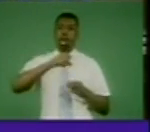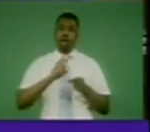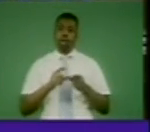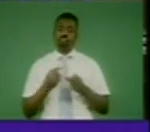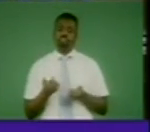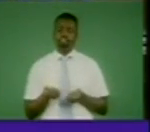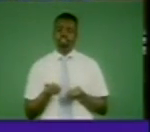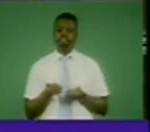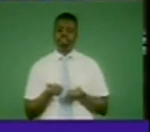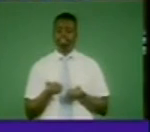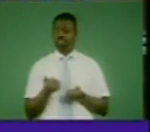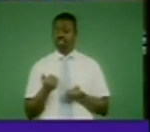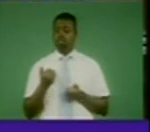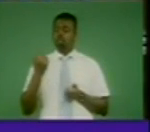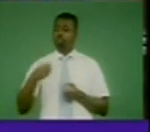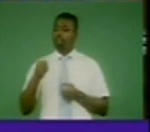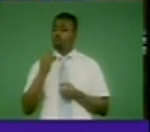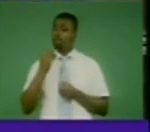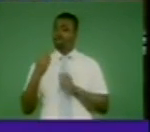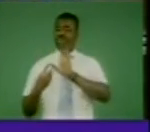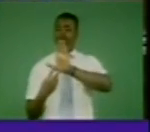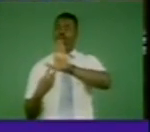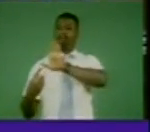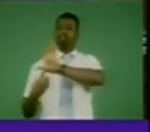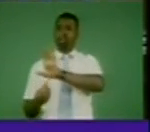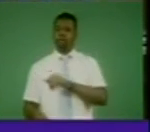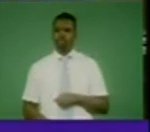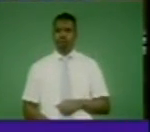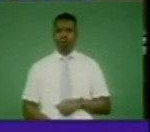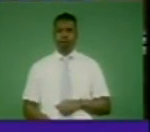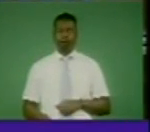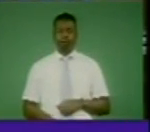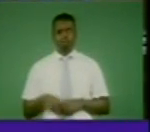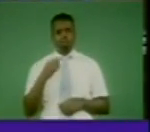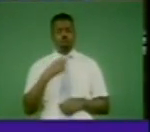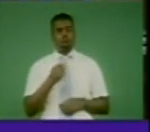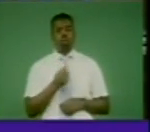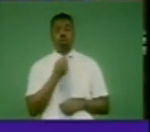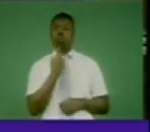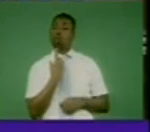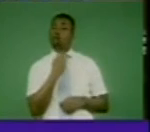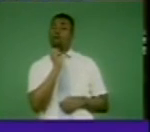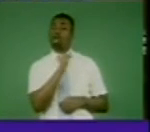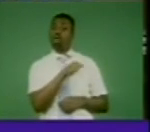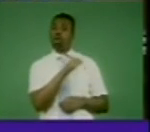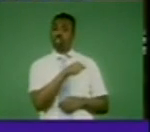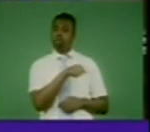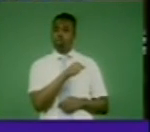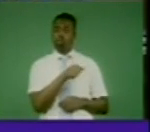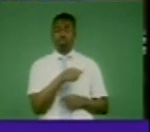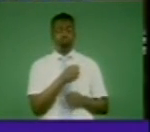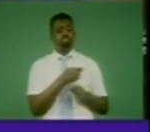kura walikuwa 76. Kura za ndio zilikuwa kati ya kura 331 na